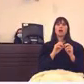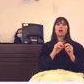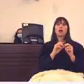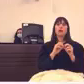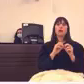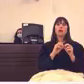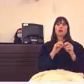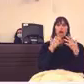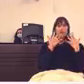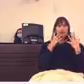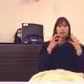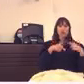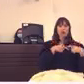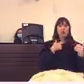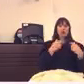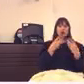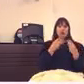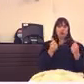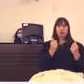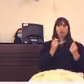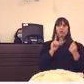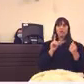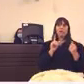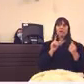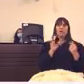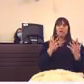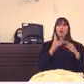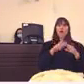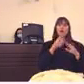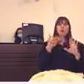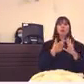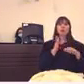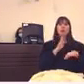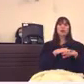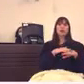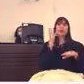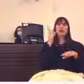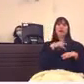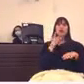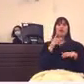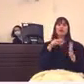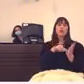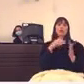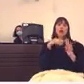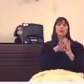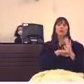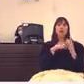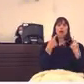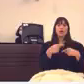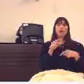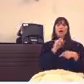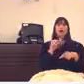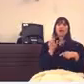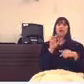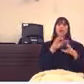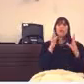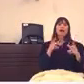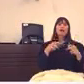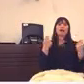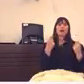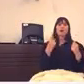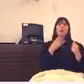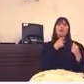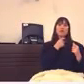הסיפור של אפחש, די מהר אחרי שנכנסתי לתפקיד הבנתי שעומד על סדר היום הנושא של מערכת החינוך